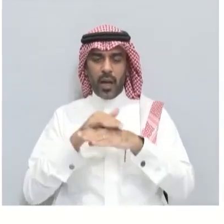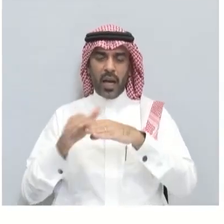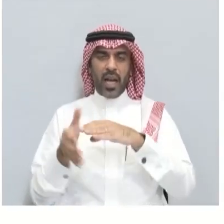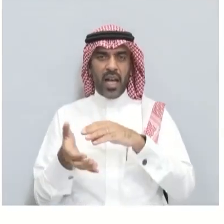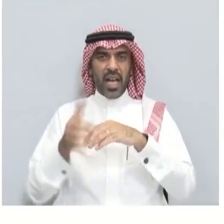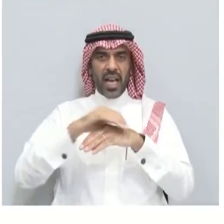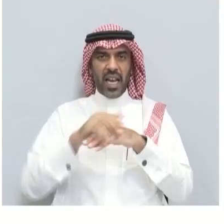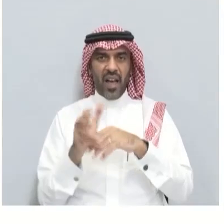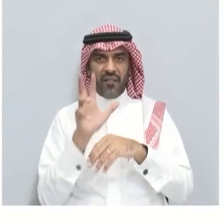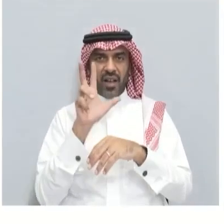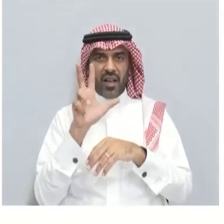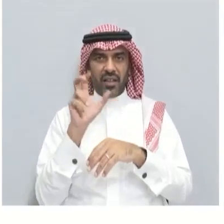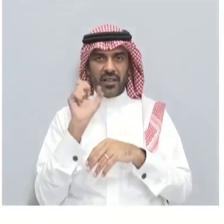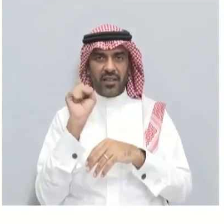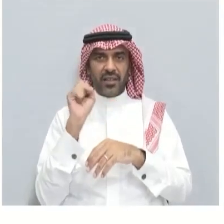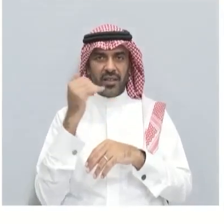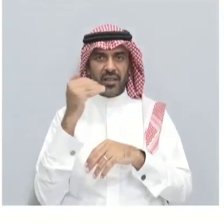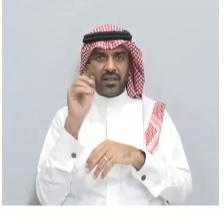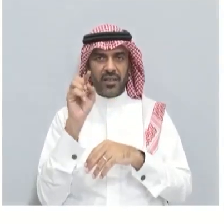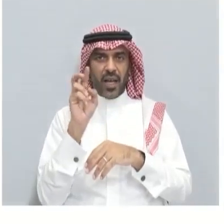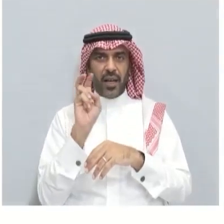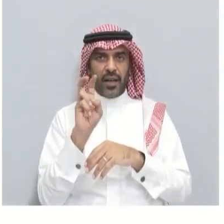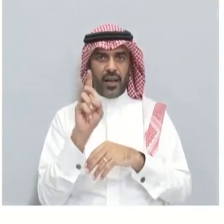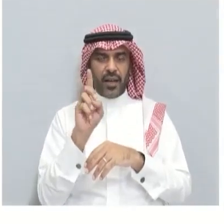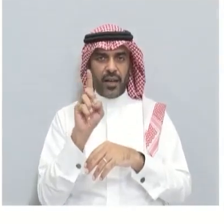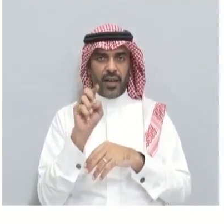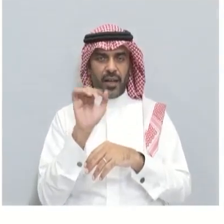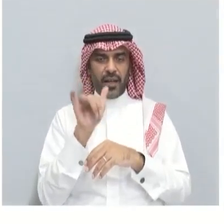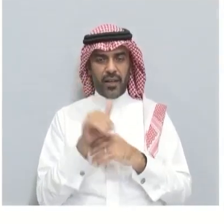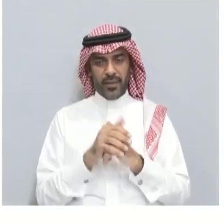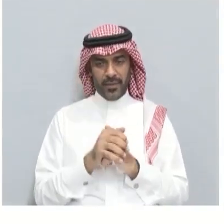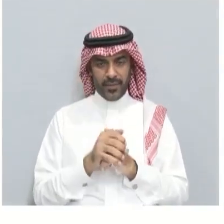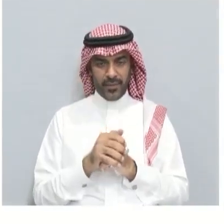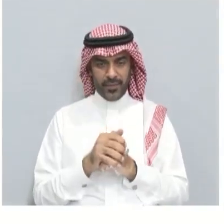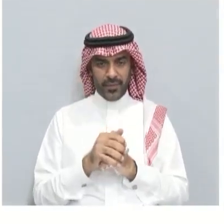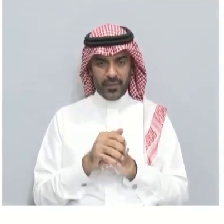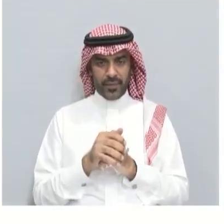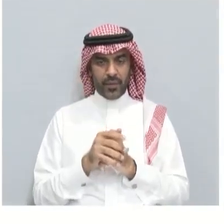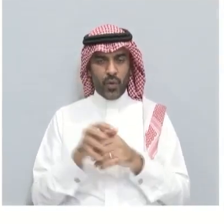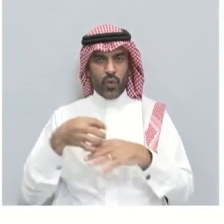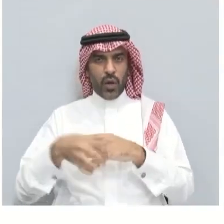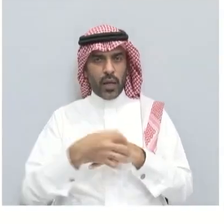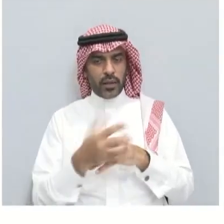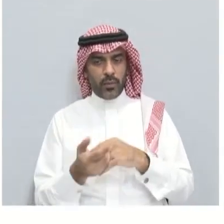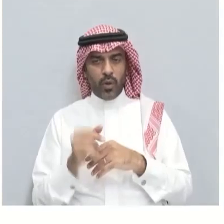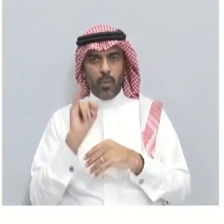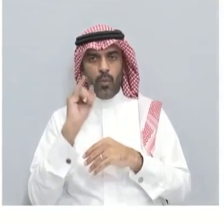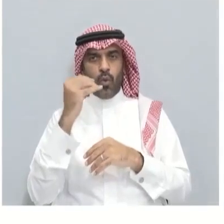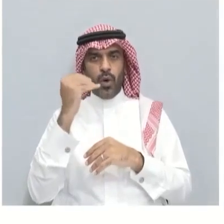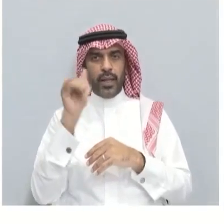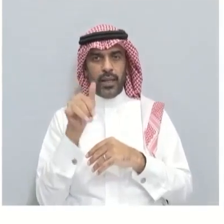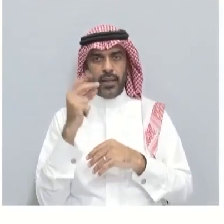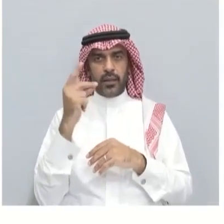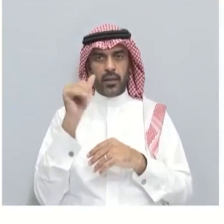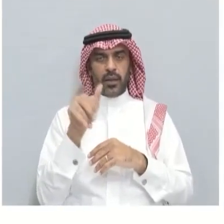الصخري القشره واعلى ماذا الستار اما صفائح محيطيه الاكثر كثافه لذلك هي تقط الى اسفل